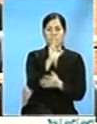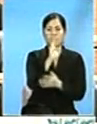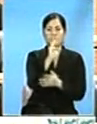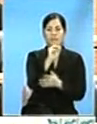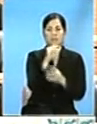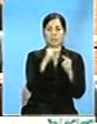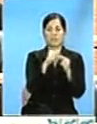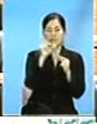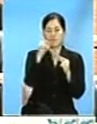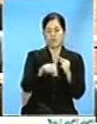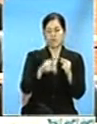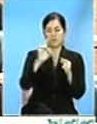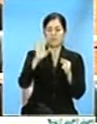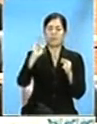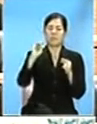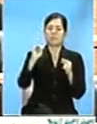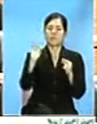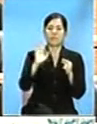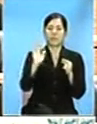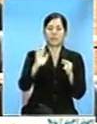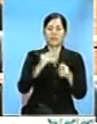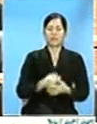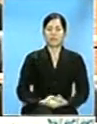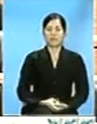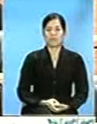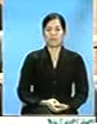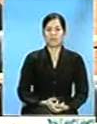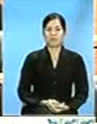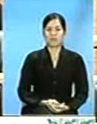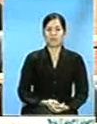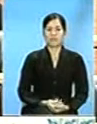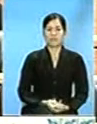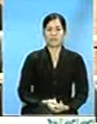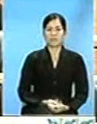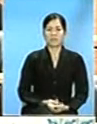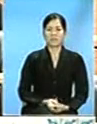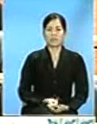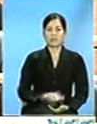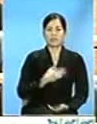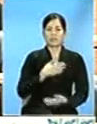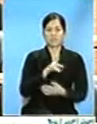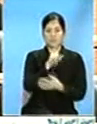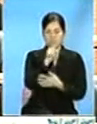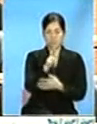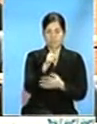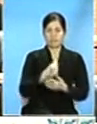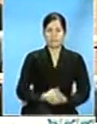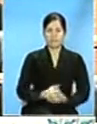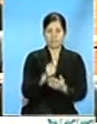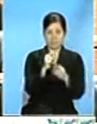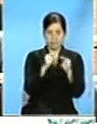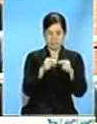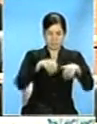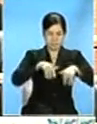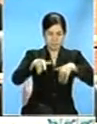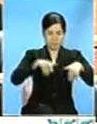140อันนี้อาจจะนั่นนะฮะดังนั้นกับผมถามต่อนะครับประชาชนเลือ